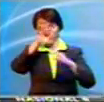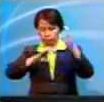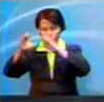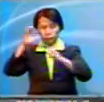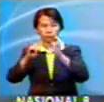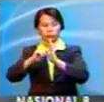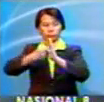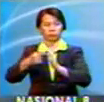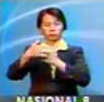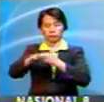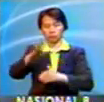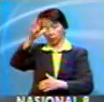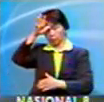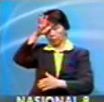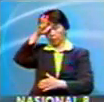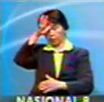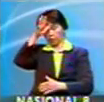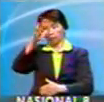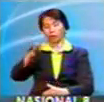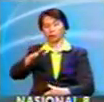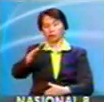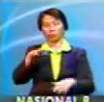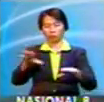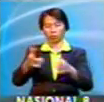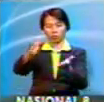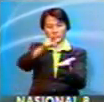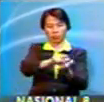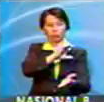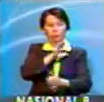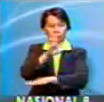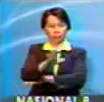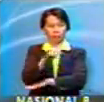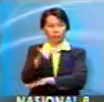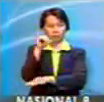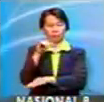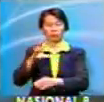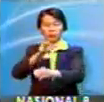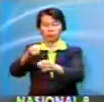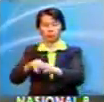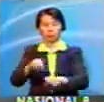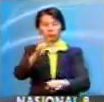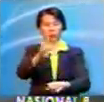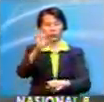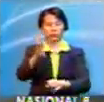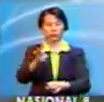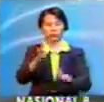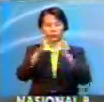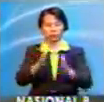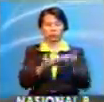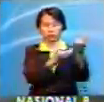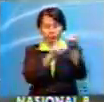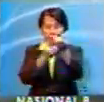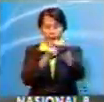menyelamat dilancarkan selepas bapa mangsa Azman Uthman membuat laporan polis petang semalam. Ia melibatkan 48 anggota bomber